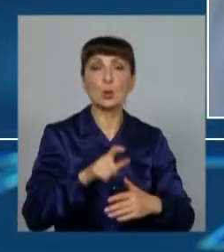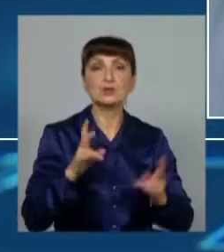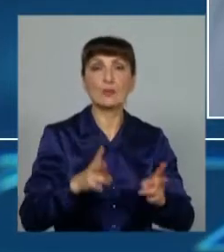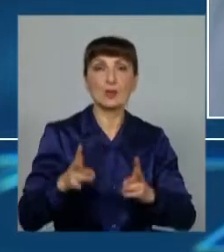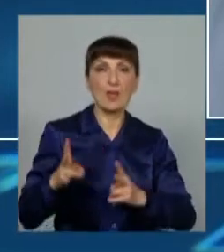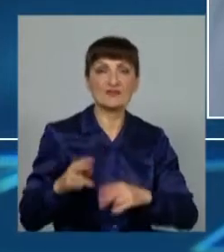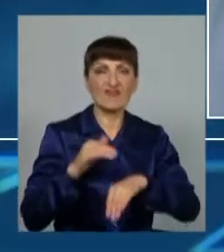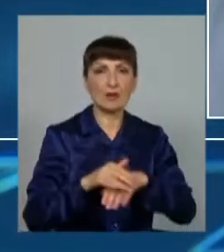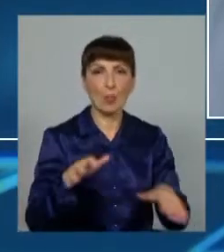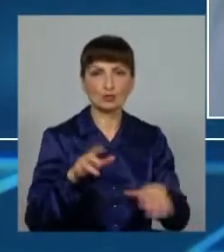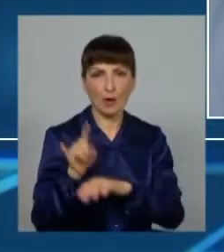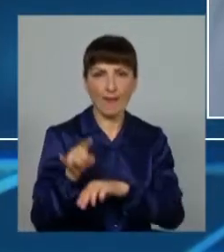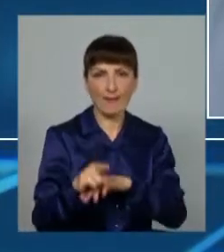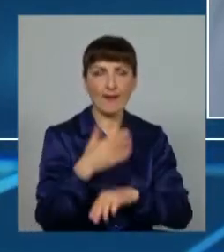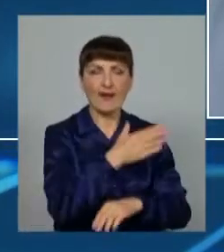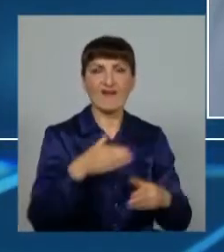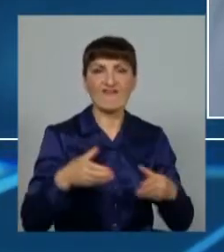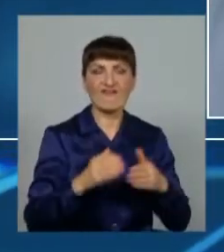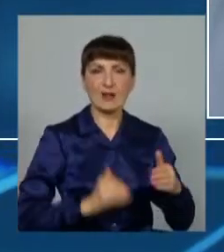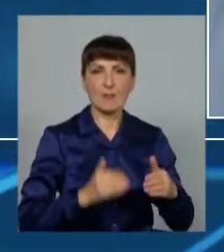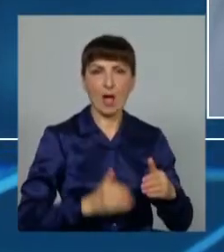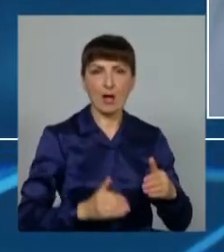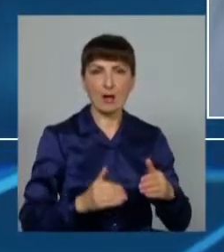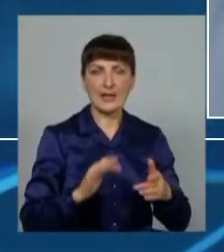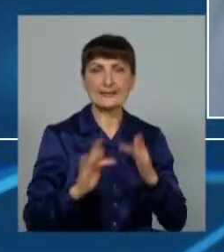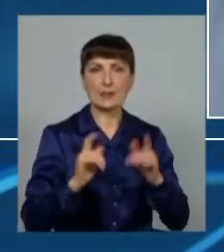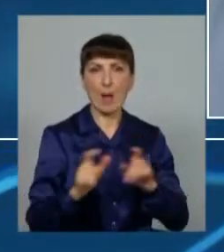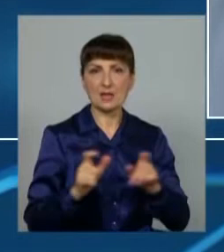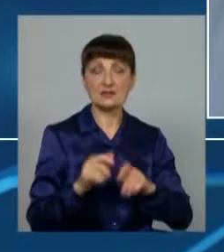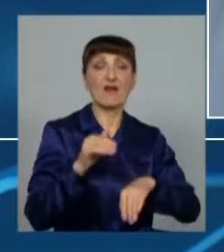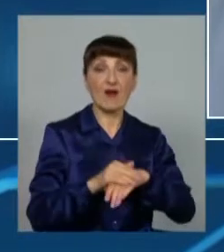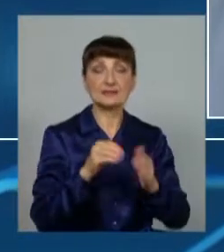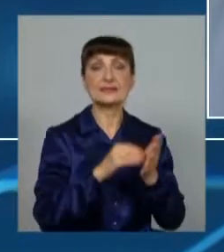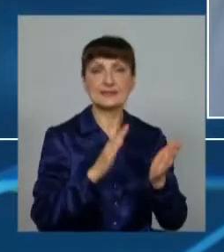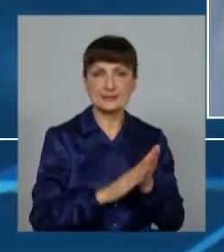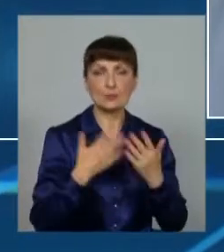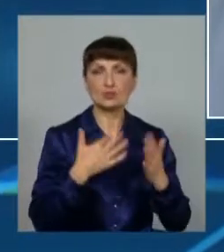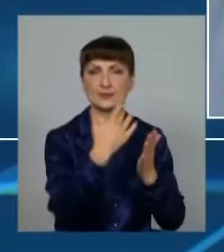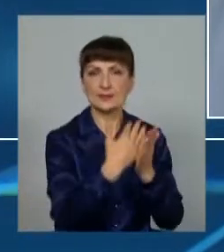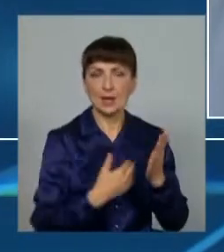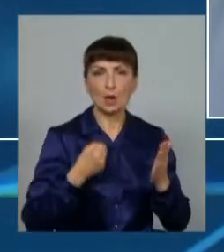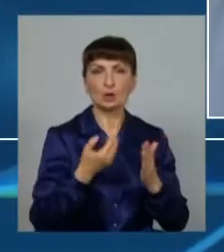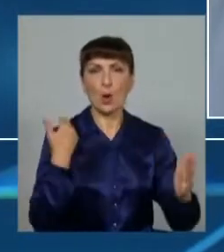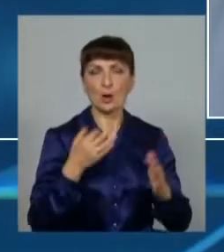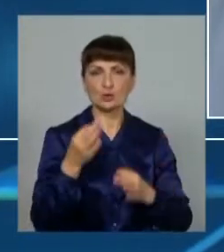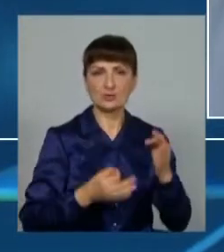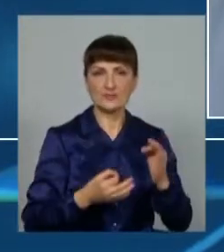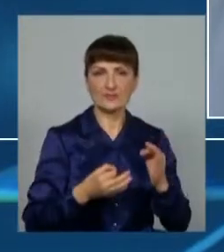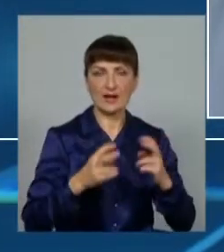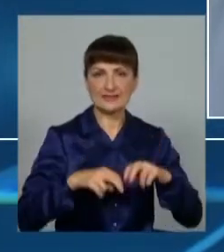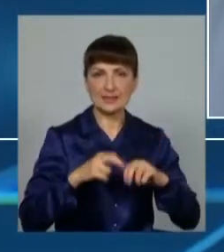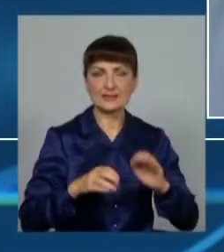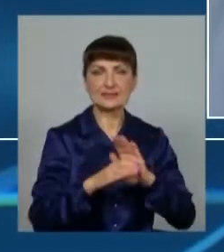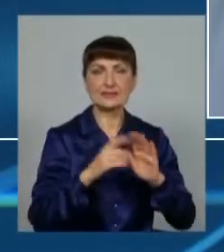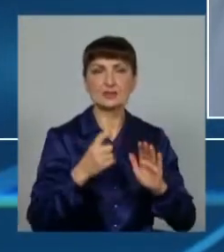по факту мошеннических действий со стороны фирмы КБТ Стор. Данный факт зарегистрирован в Едином реестре досудебного расследования по статье